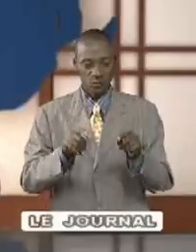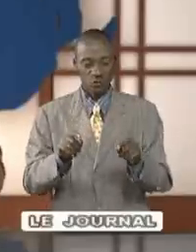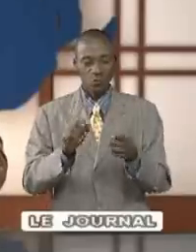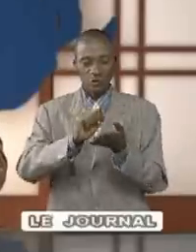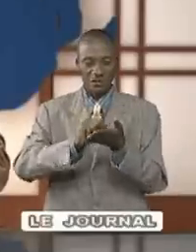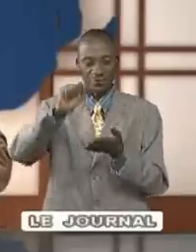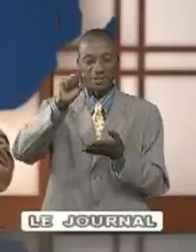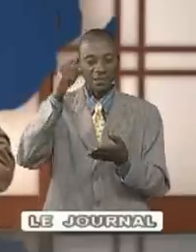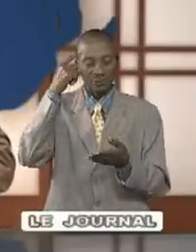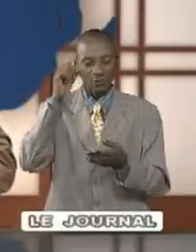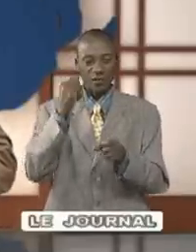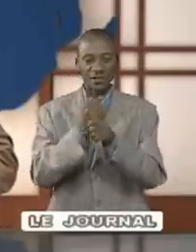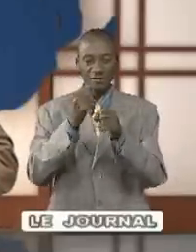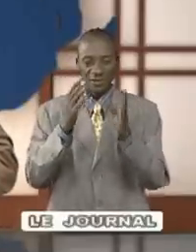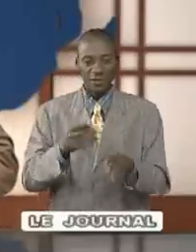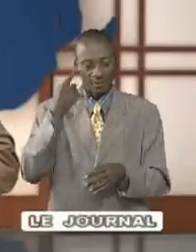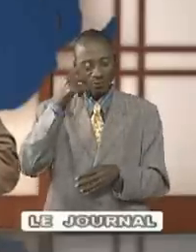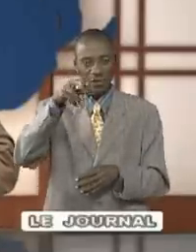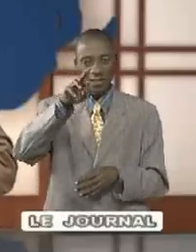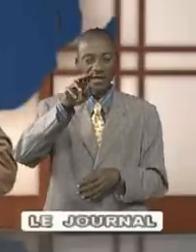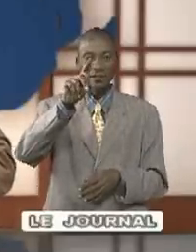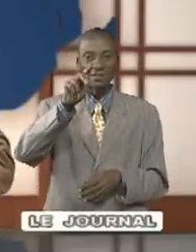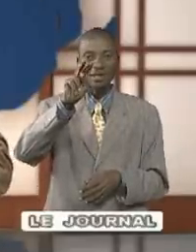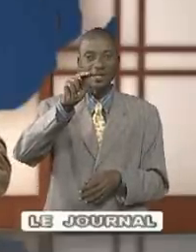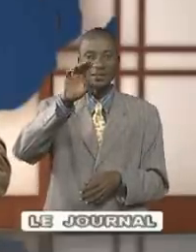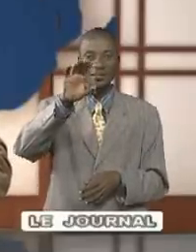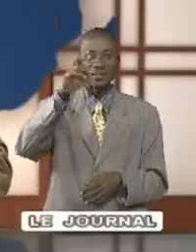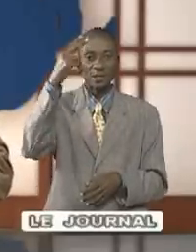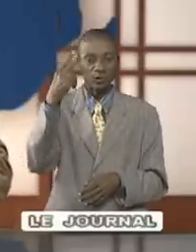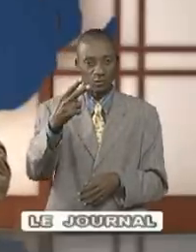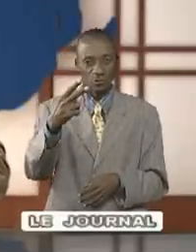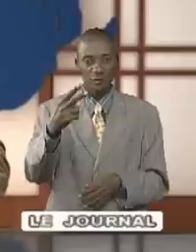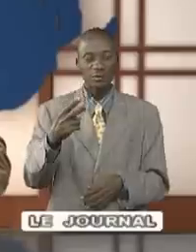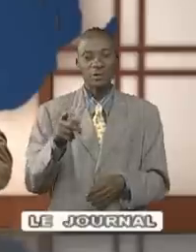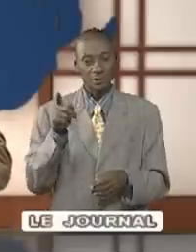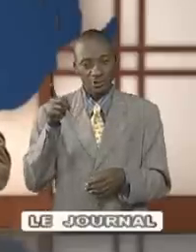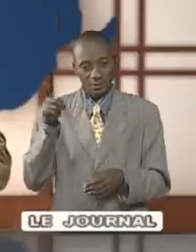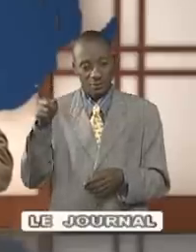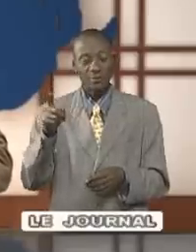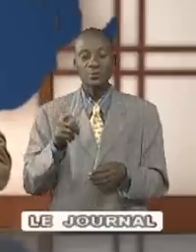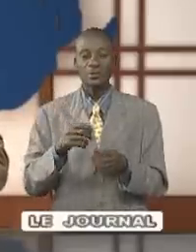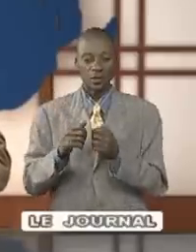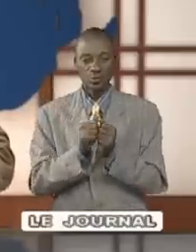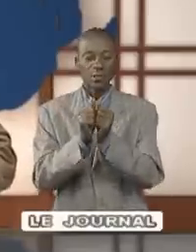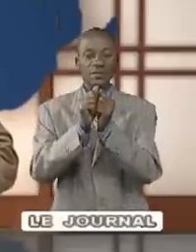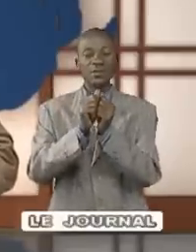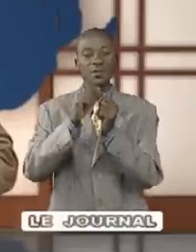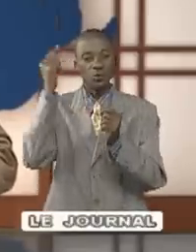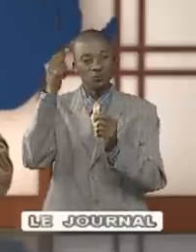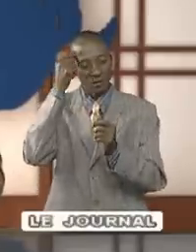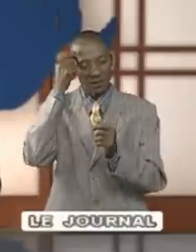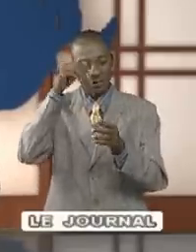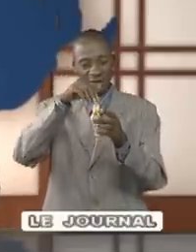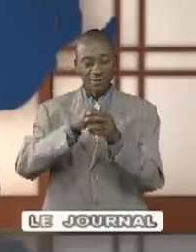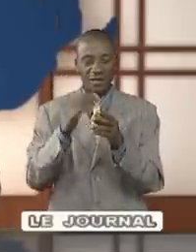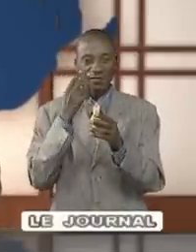niveau des agents et cadres de la RTNC 2 Développement, une manière d'accompagner le gouvernement de la République dans sa vision de